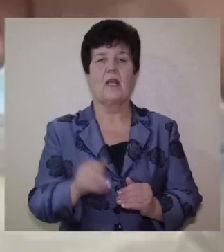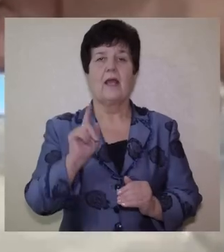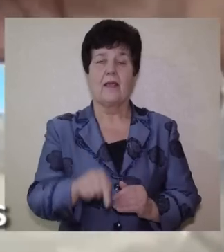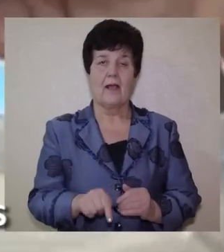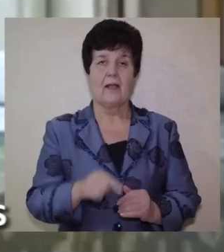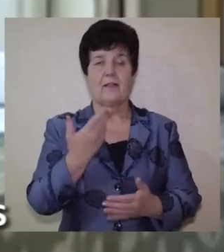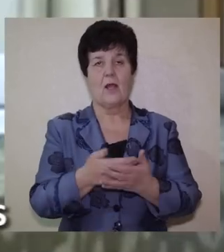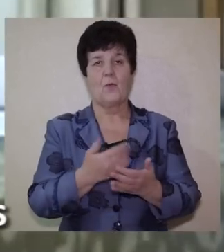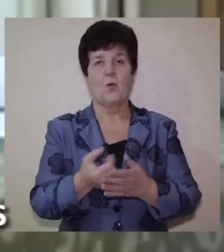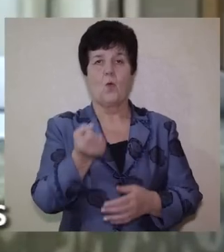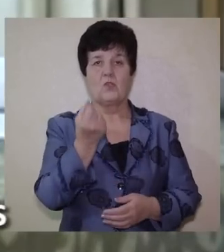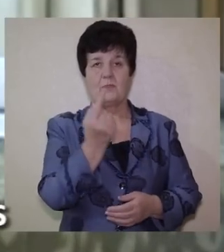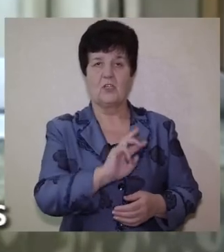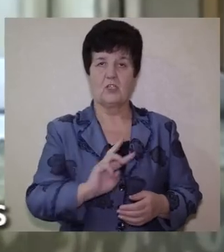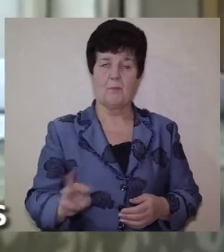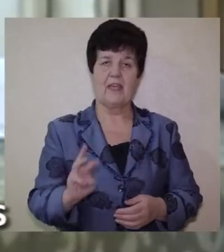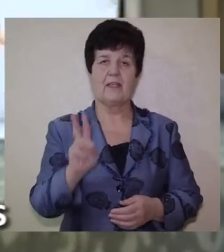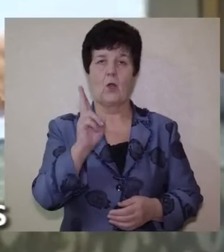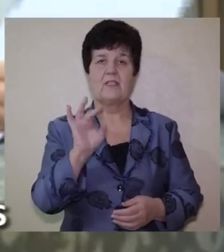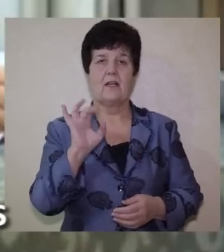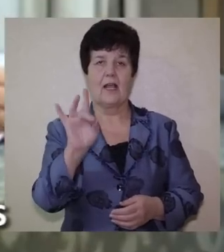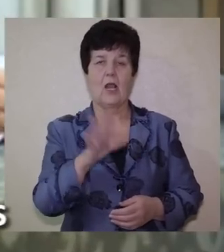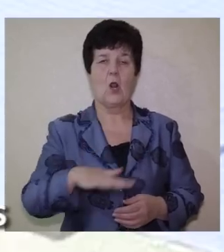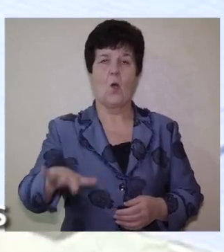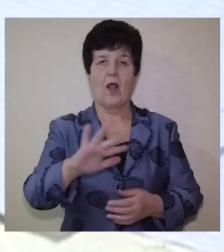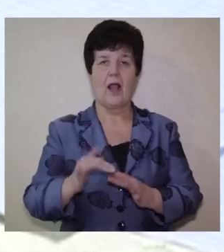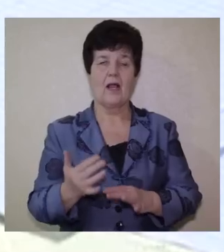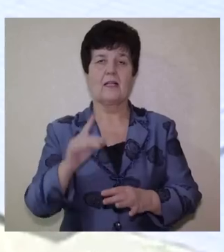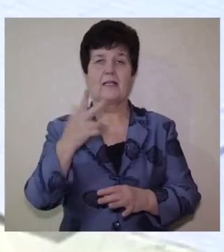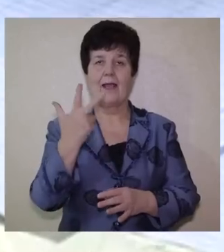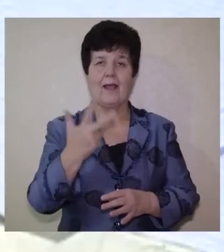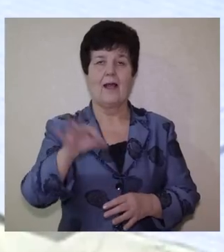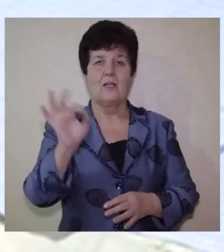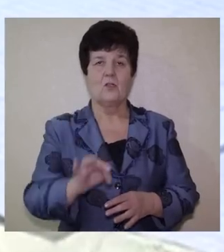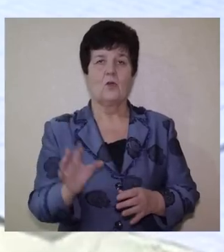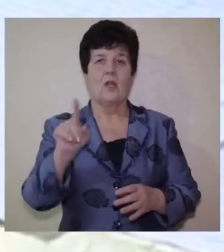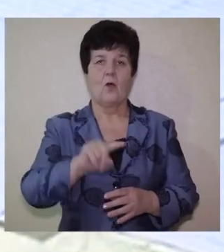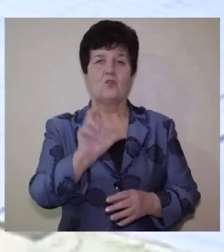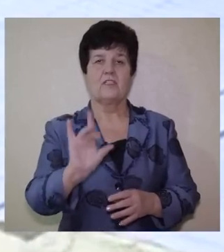electoral, iar din aproximativ 11.000 de consilieri locali, puțin peste 3% au ajuns în fotoliul